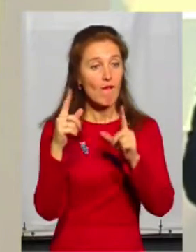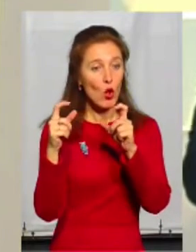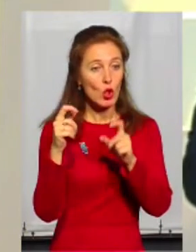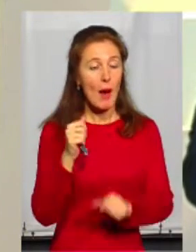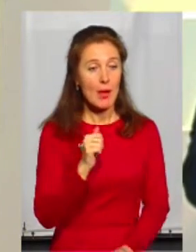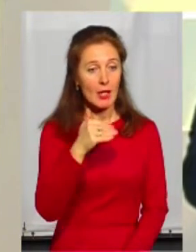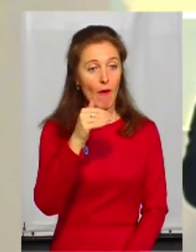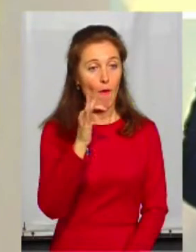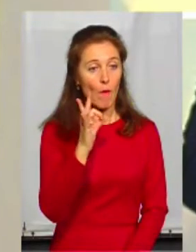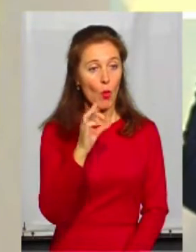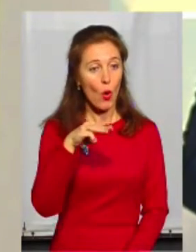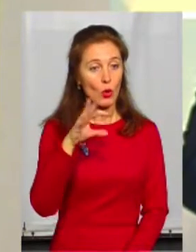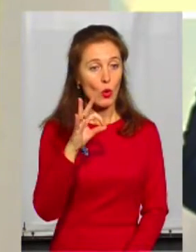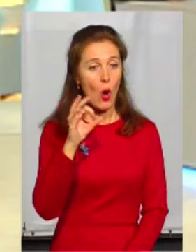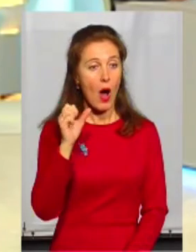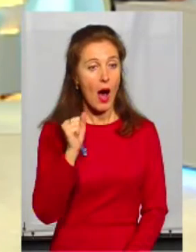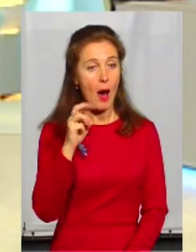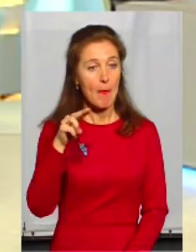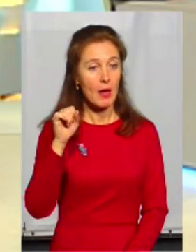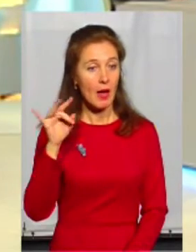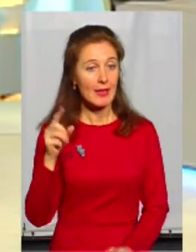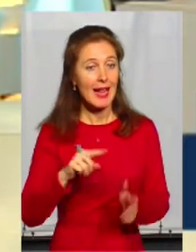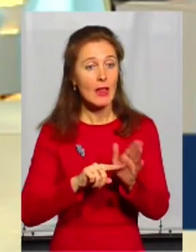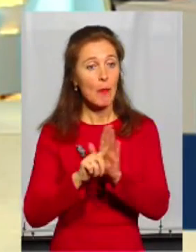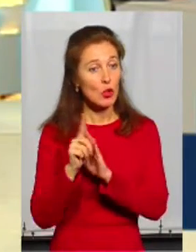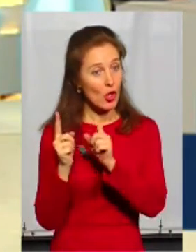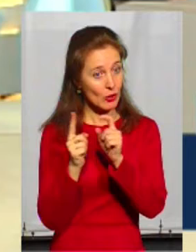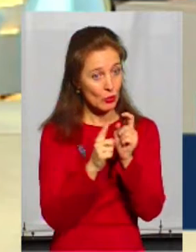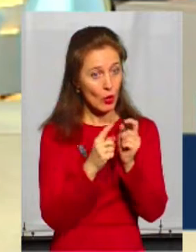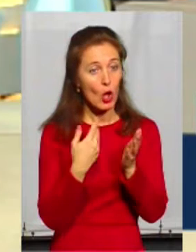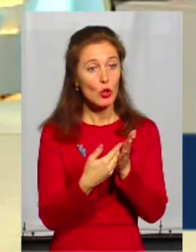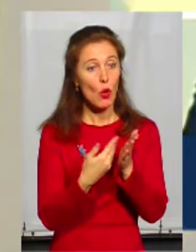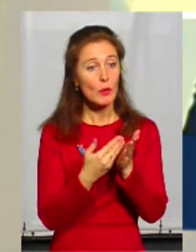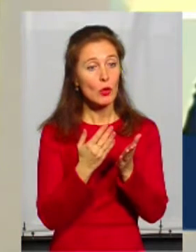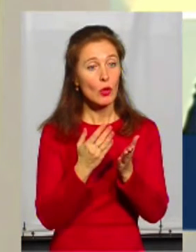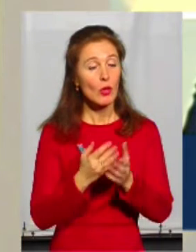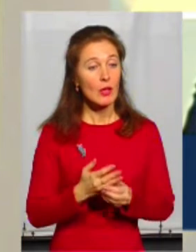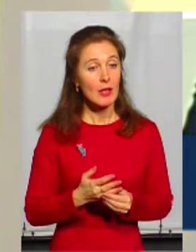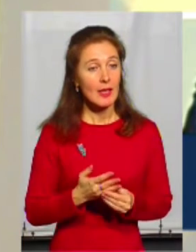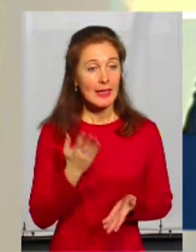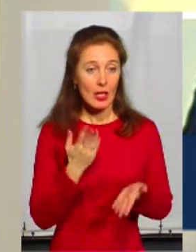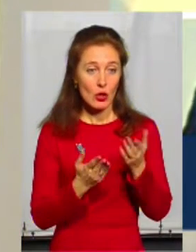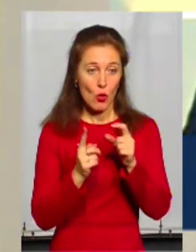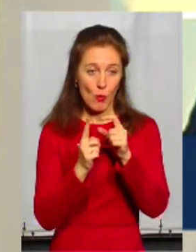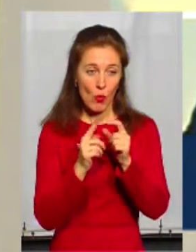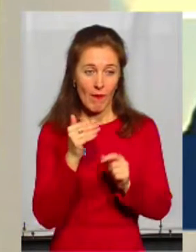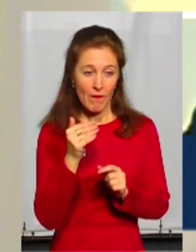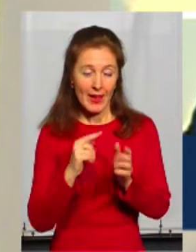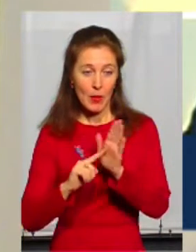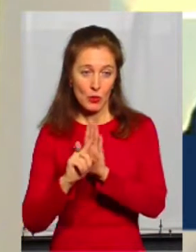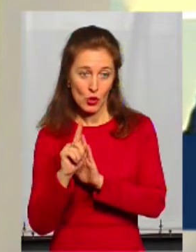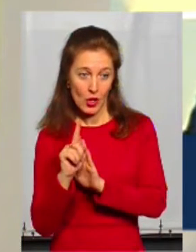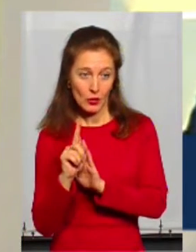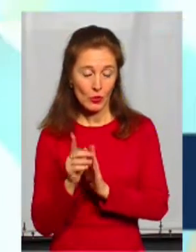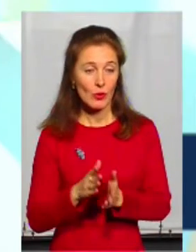там також є буква «ф». На початку слова. Там на початку слова. А, тобто є винятки, ну, так. Якщо буква «ф» стоїть серед, на початку. Їх не